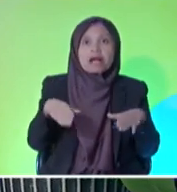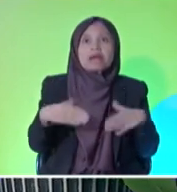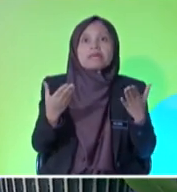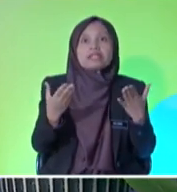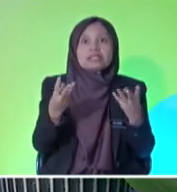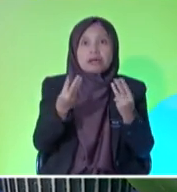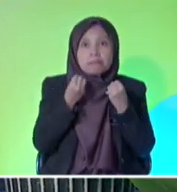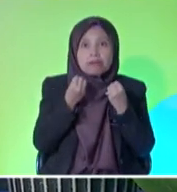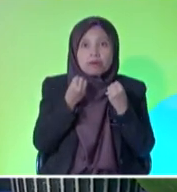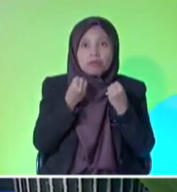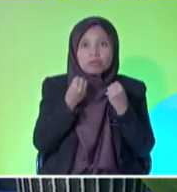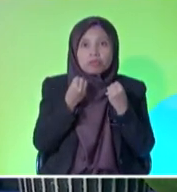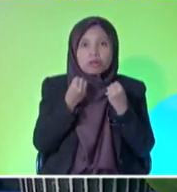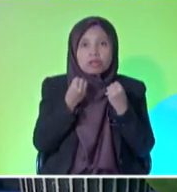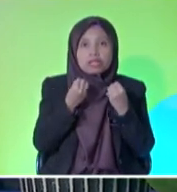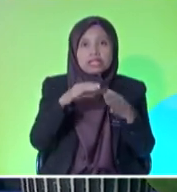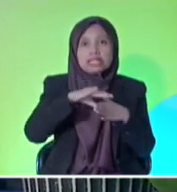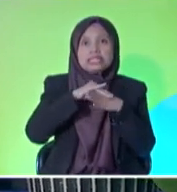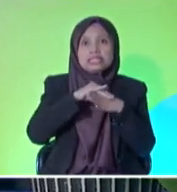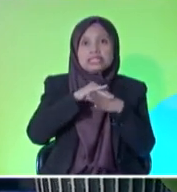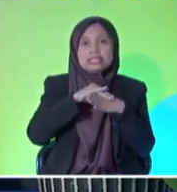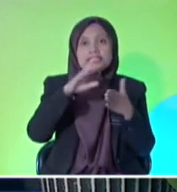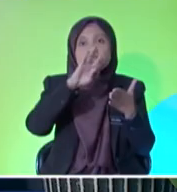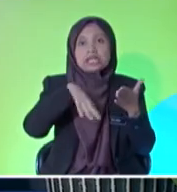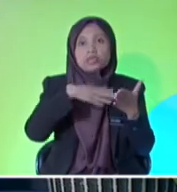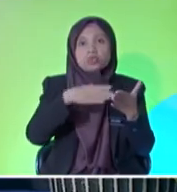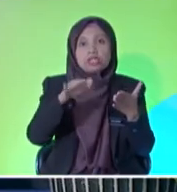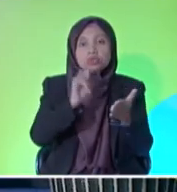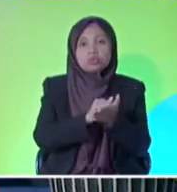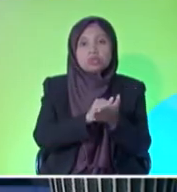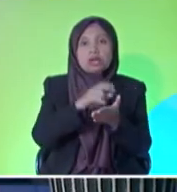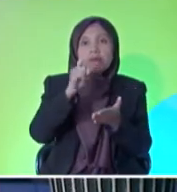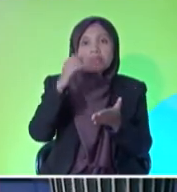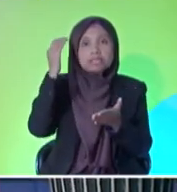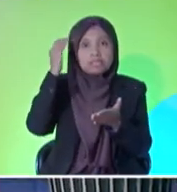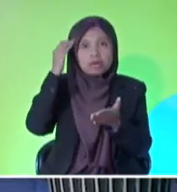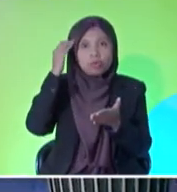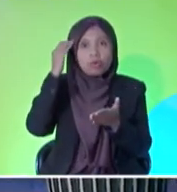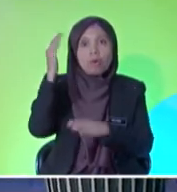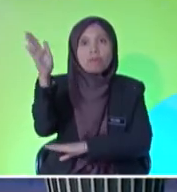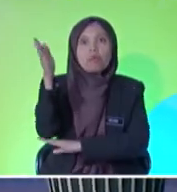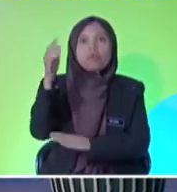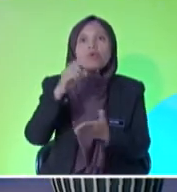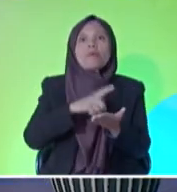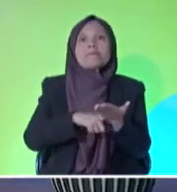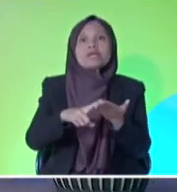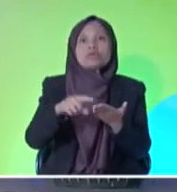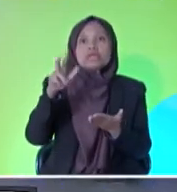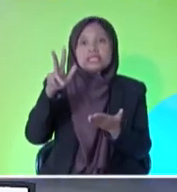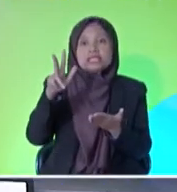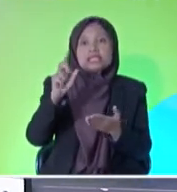kita ada bilangan daun untuk pokok minggu ketiga mana Poko minggu ketiga tadi